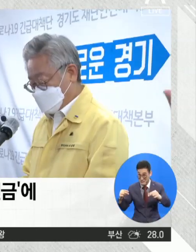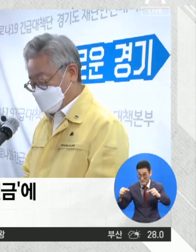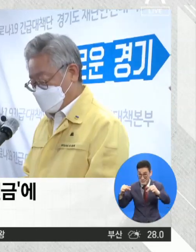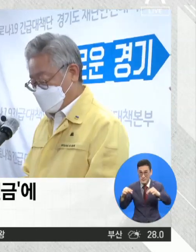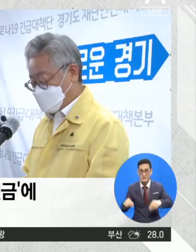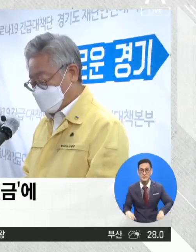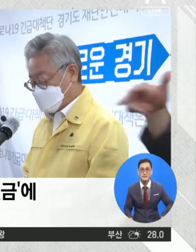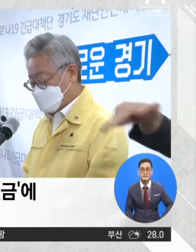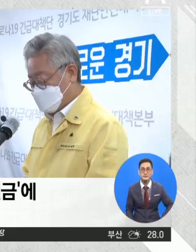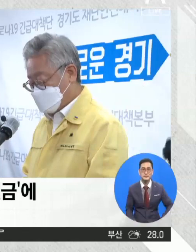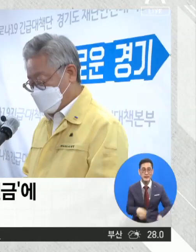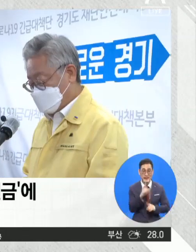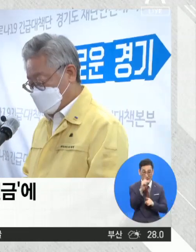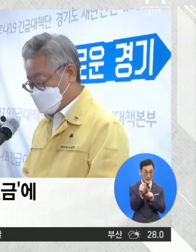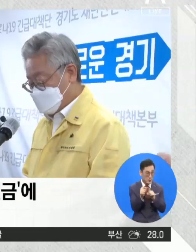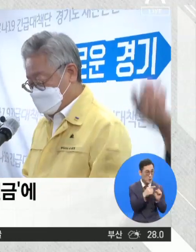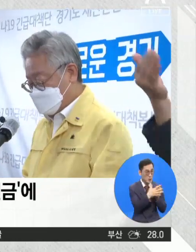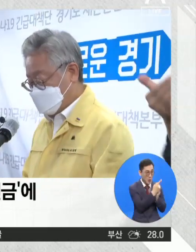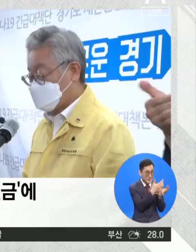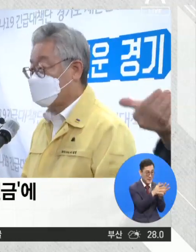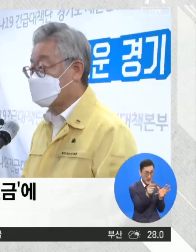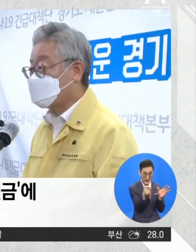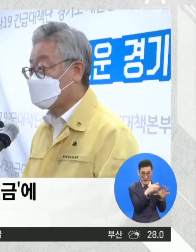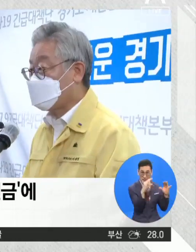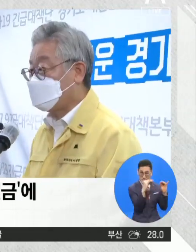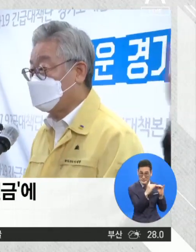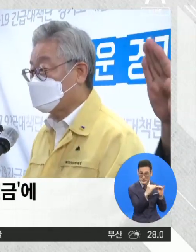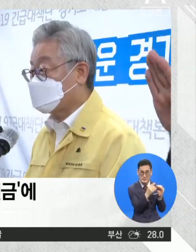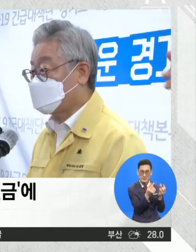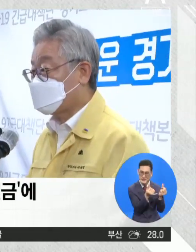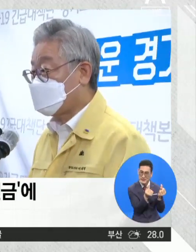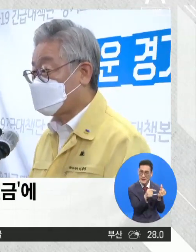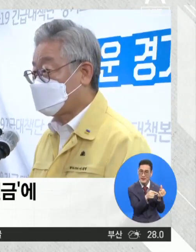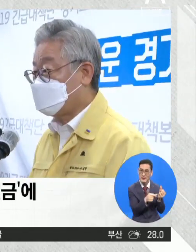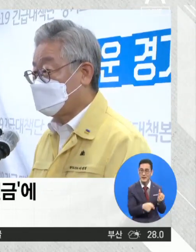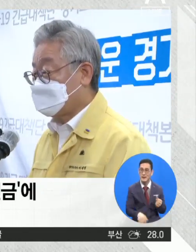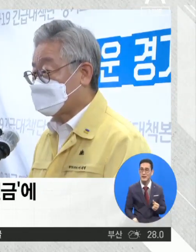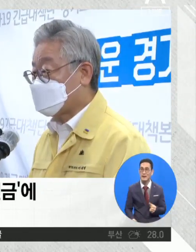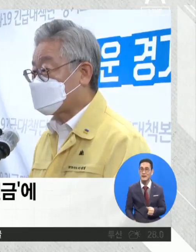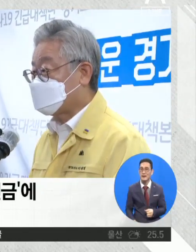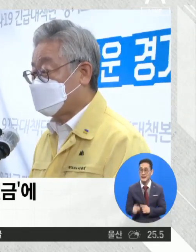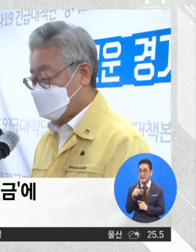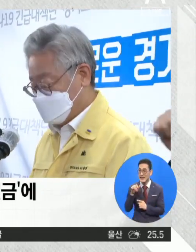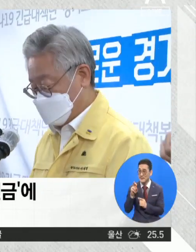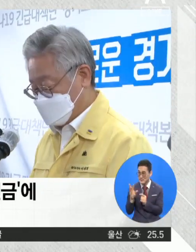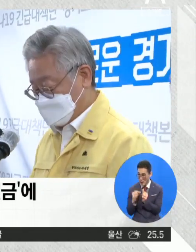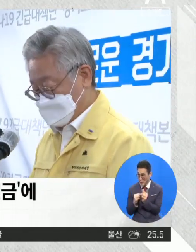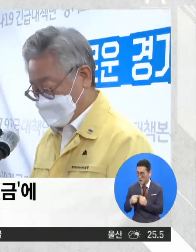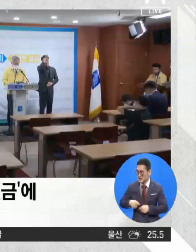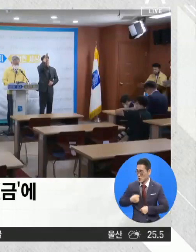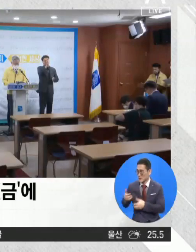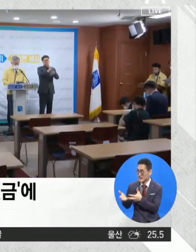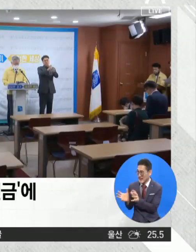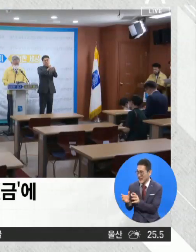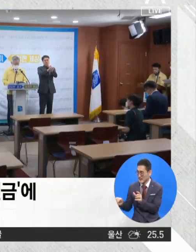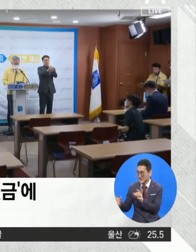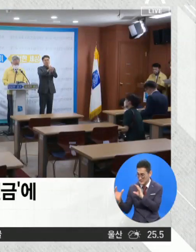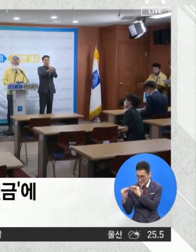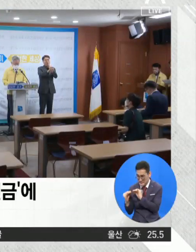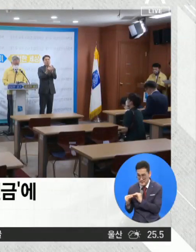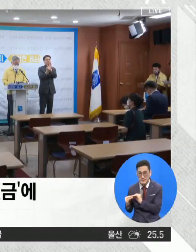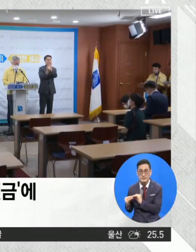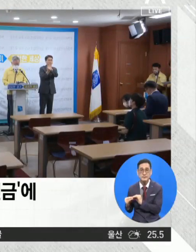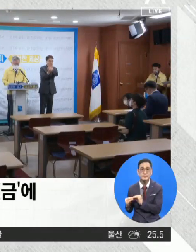통합당 비슷한 생각인 것이고, 그 다음 이제 이재명 지사하고 정의당, 뭐 기본소득을 주장하는 쪽, 이게 또